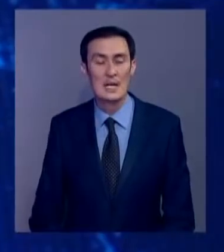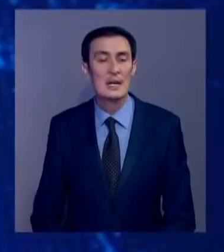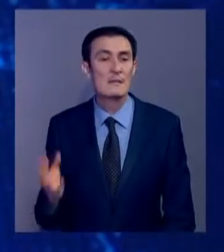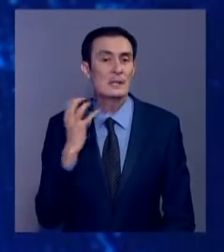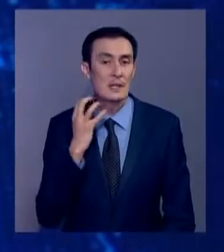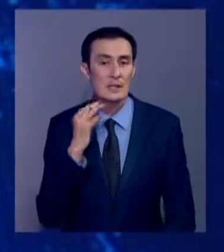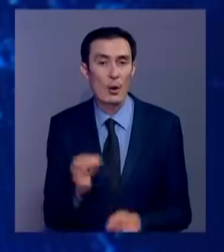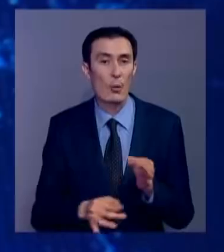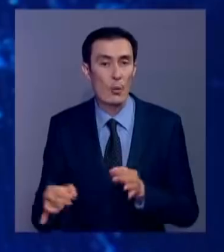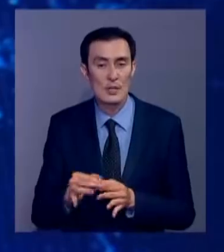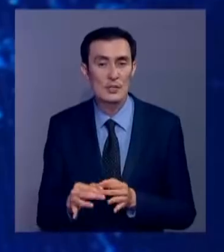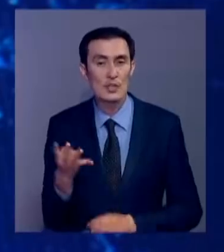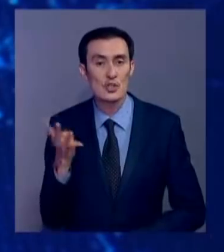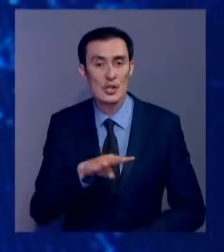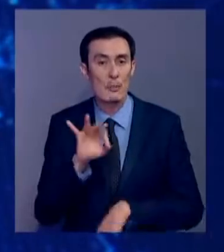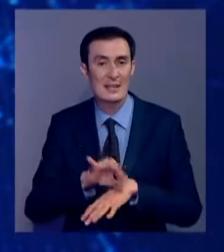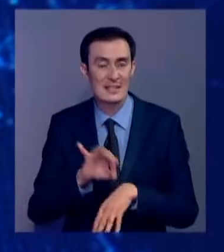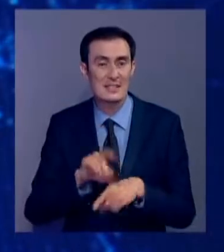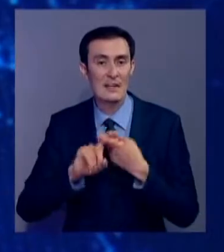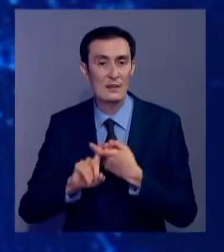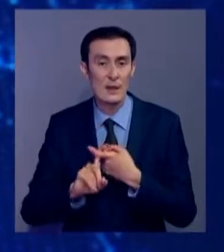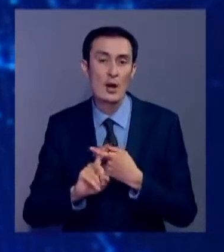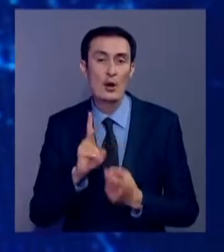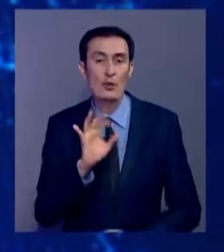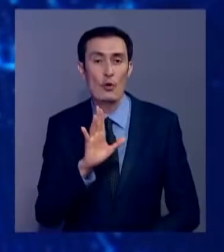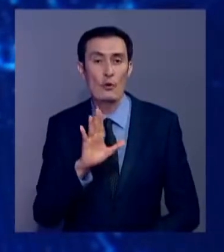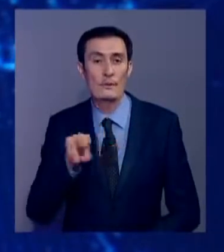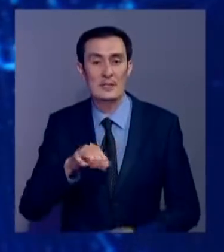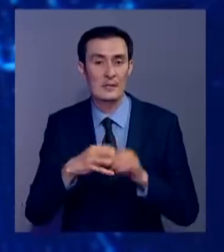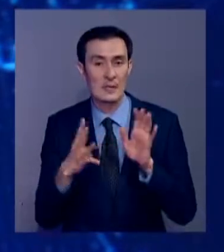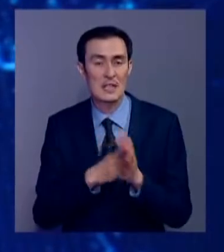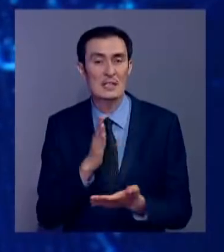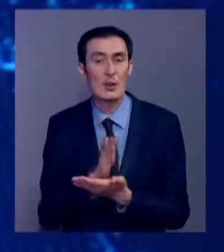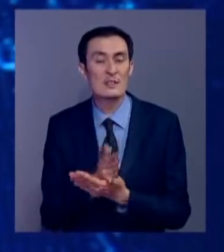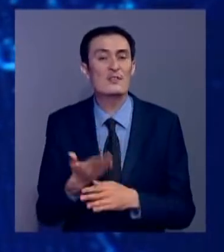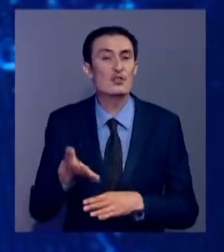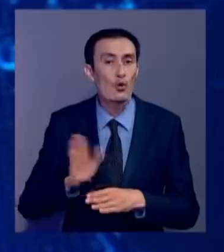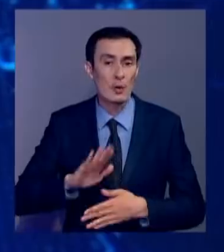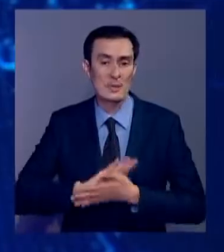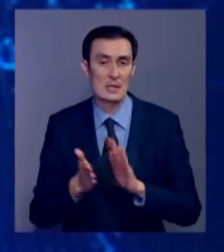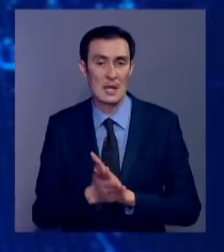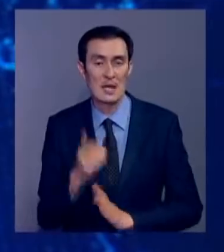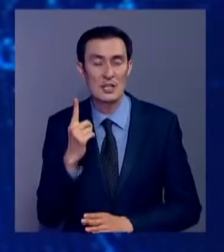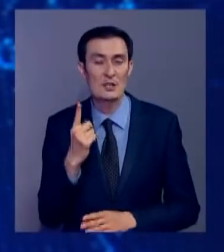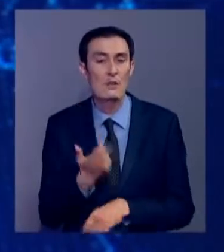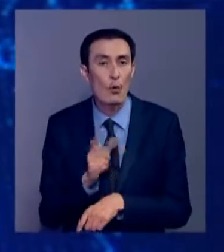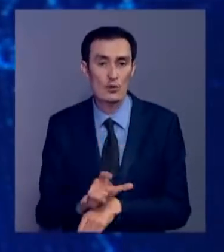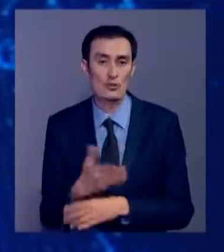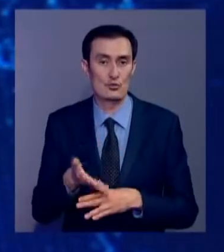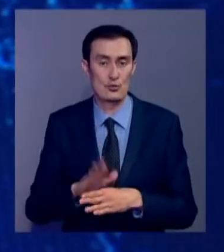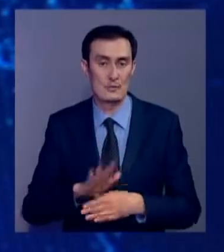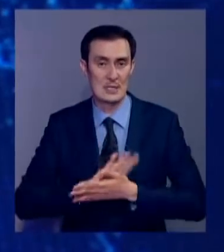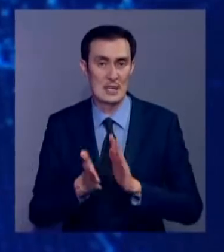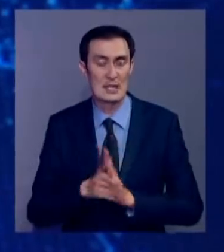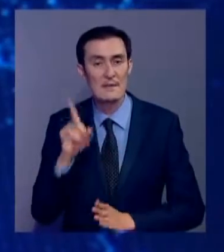В Кызылординской области 4 пациента из зараженных COVID-19 находятся в тяжелом состоянии, еще один в критическом.